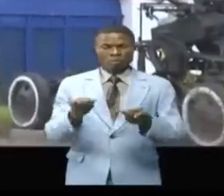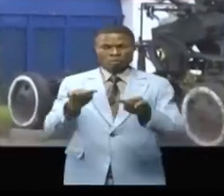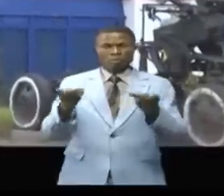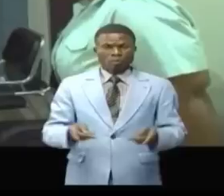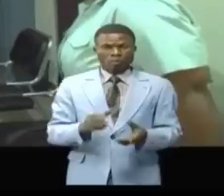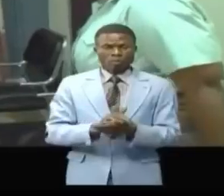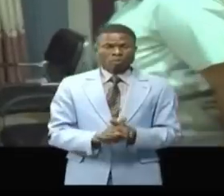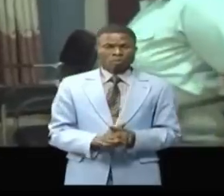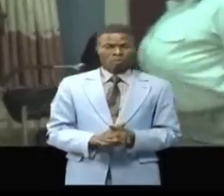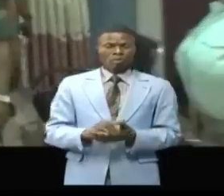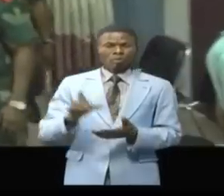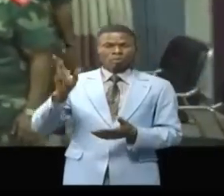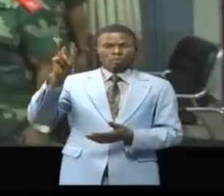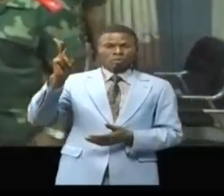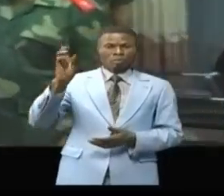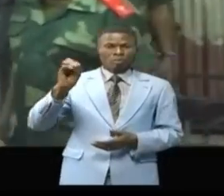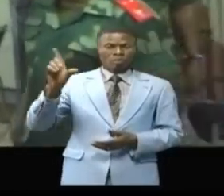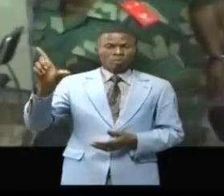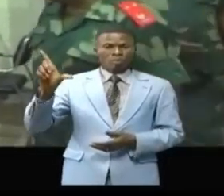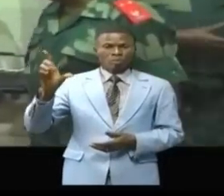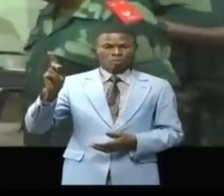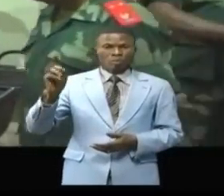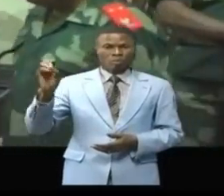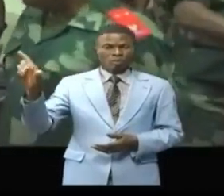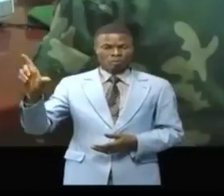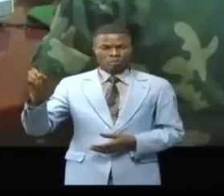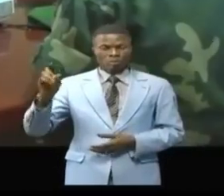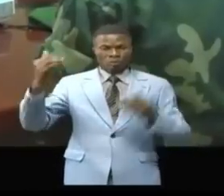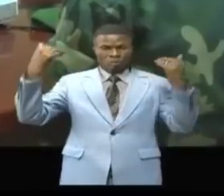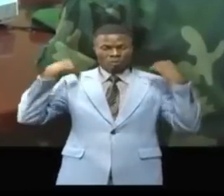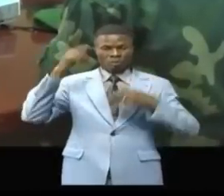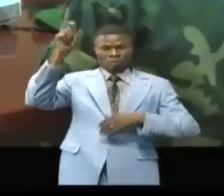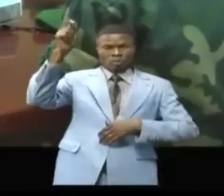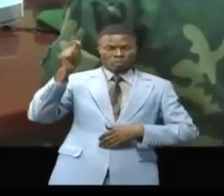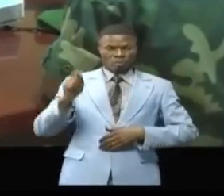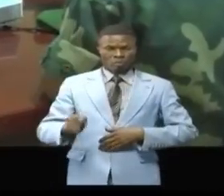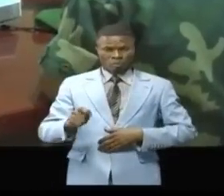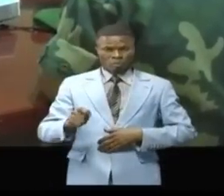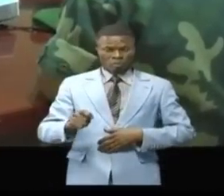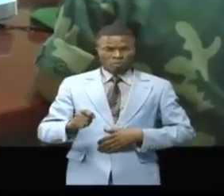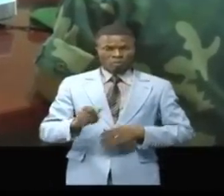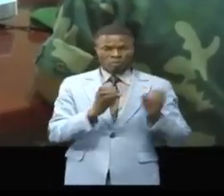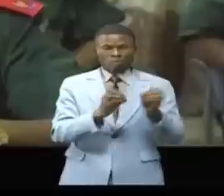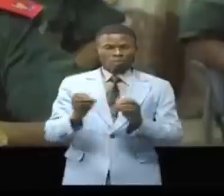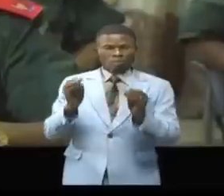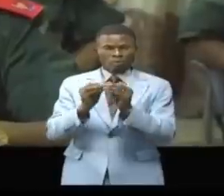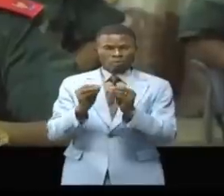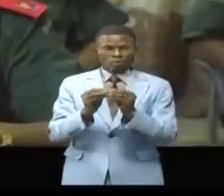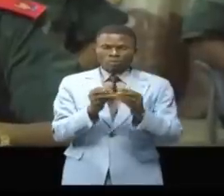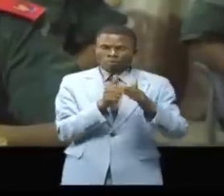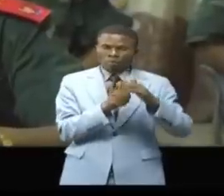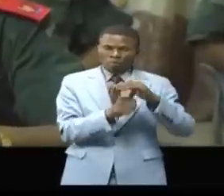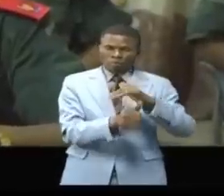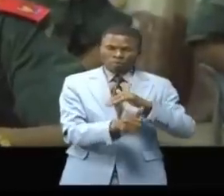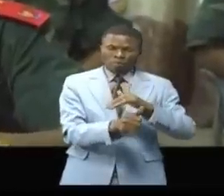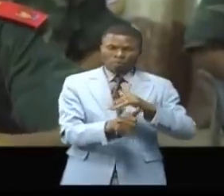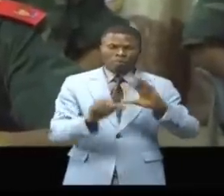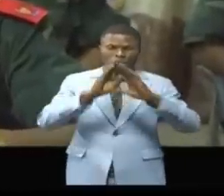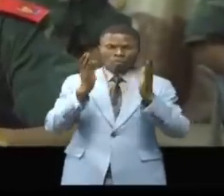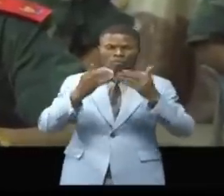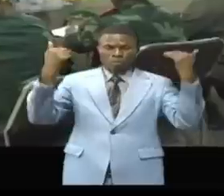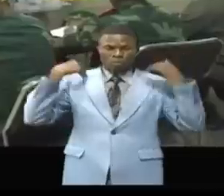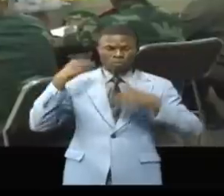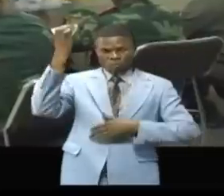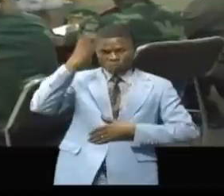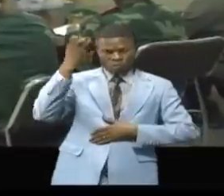camp lieutenant-colonel Kokolo. Aussitôt arrivé, le chef d'état-major général a présidé une réunion à huis clos avec tous les officiers